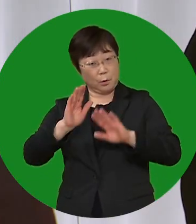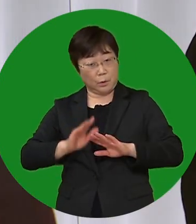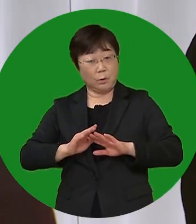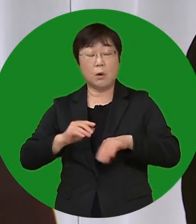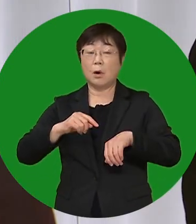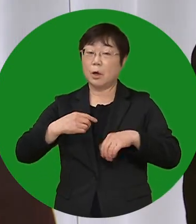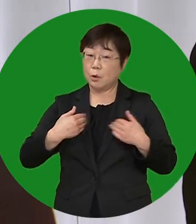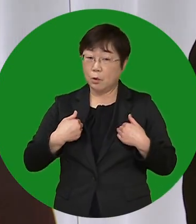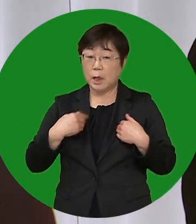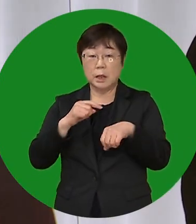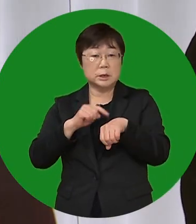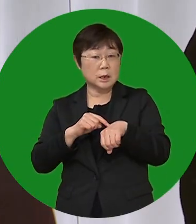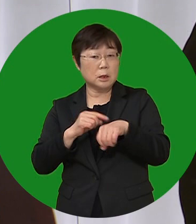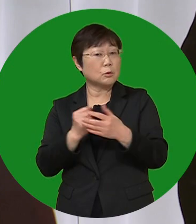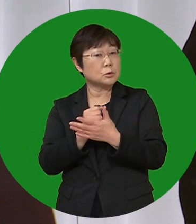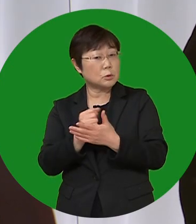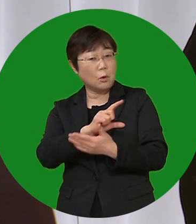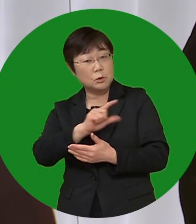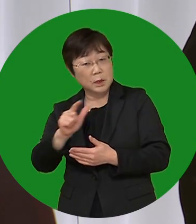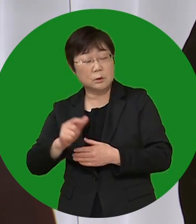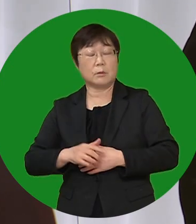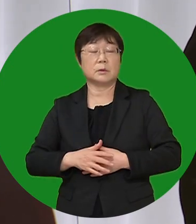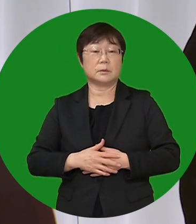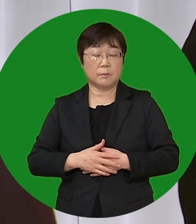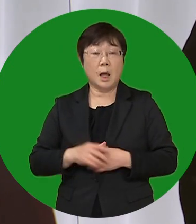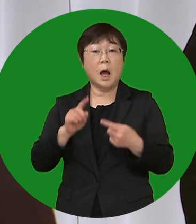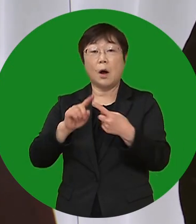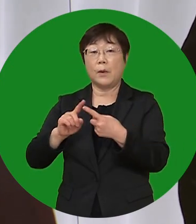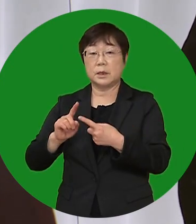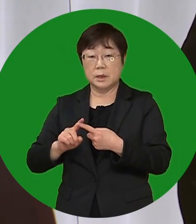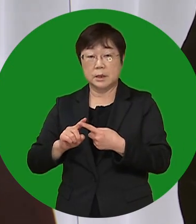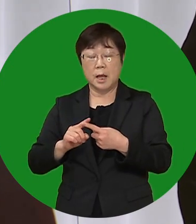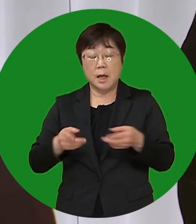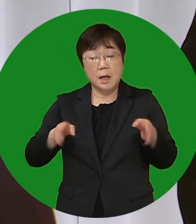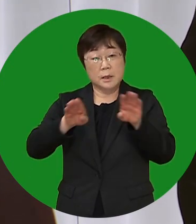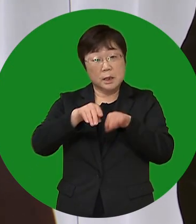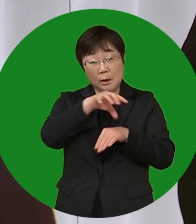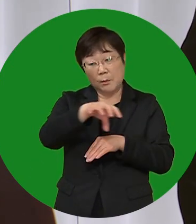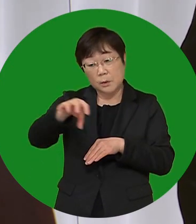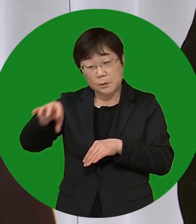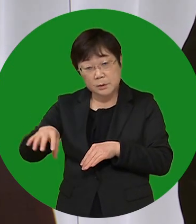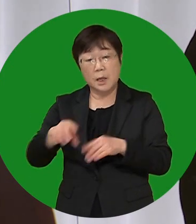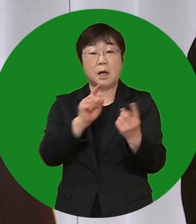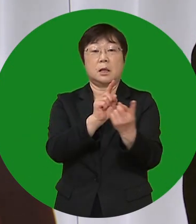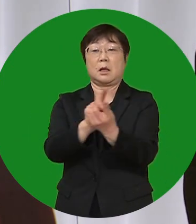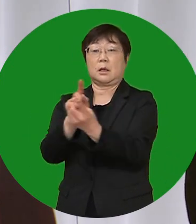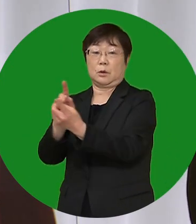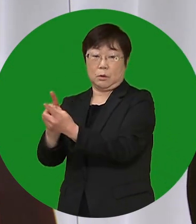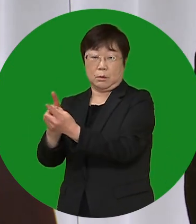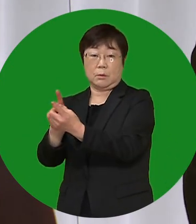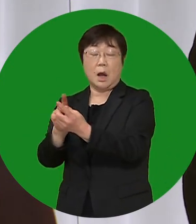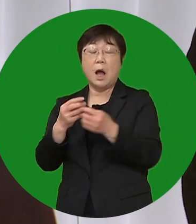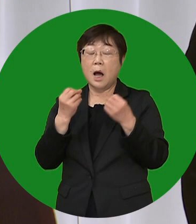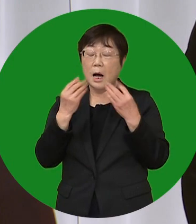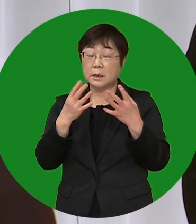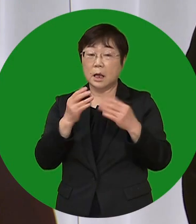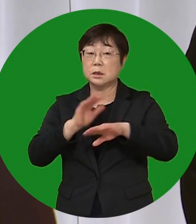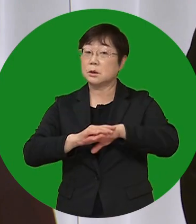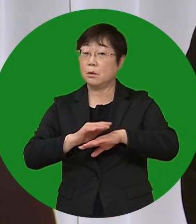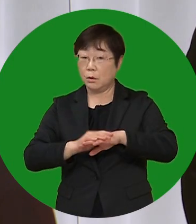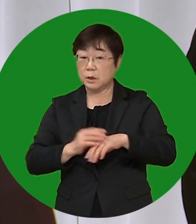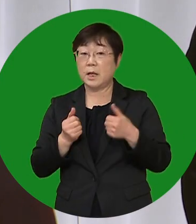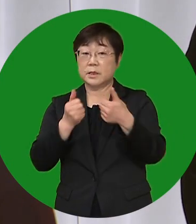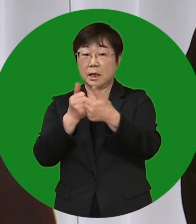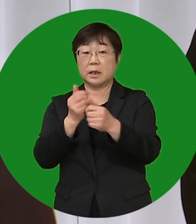ねご用件やお時間があるなしなどに合わせて館内の様々な場所で対応するという新しいスタイルに